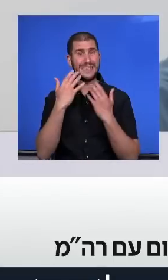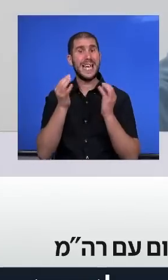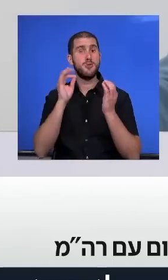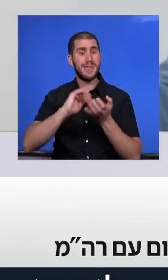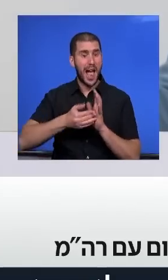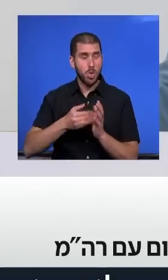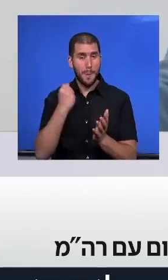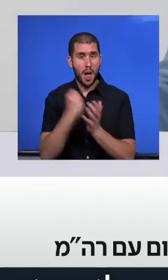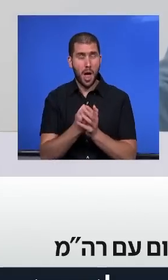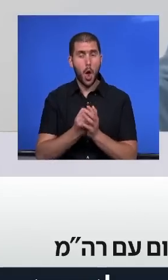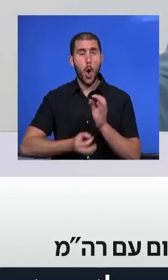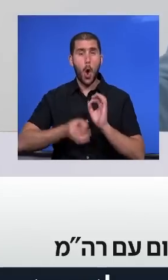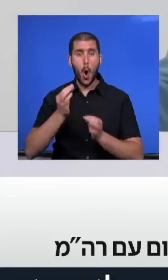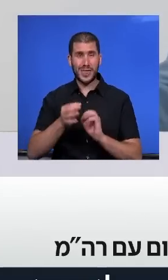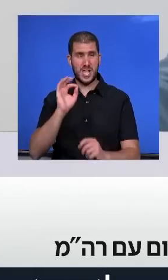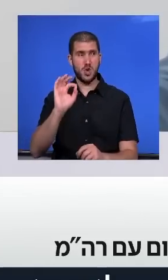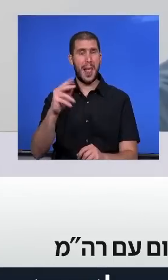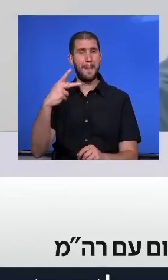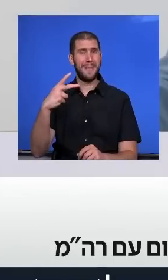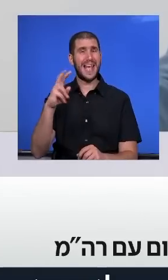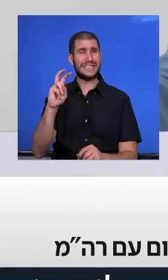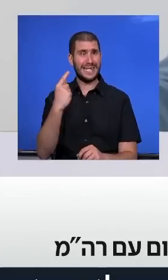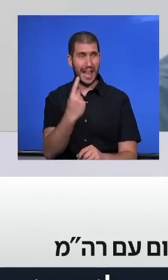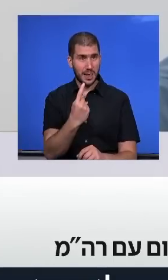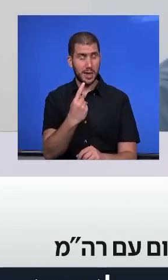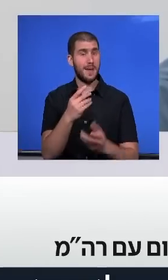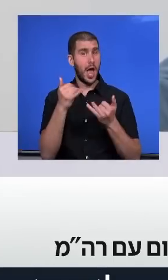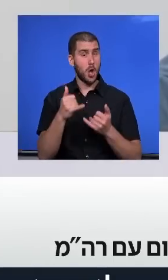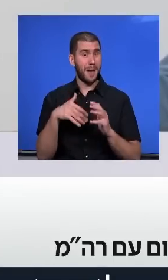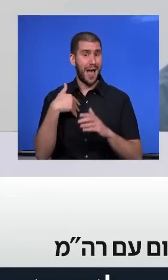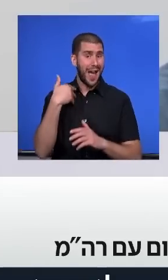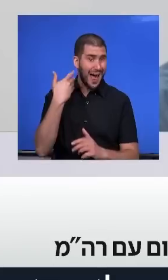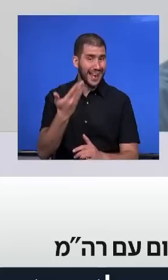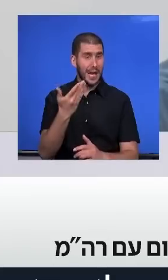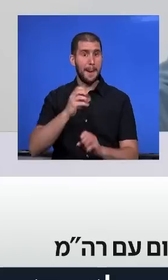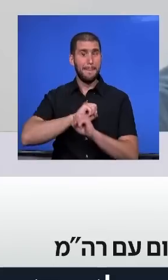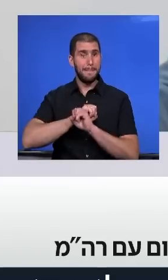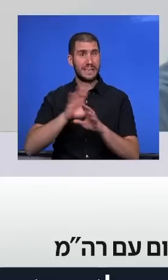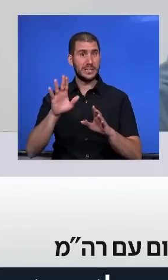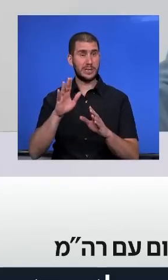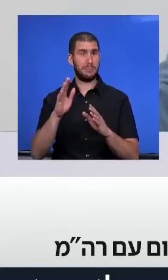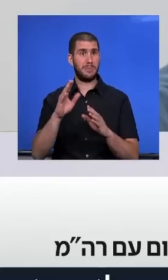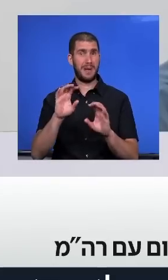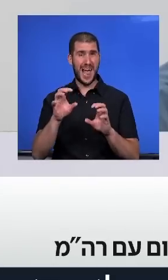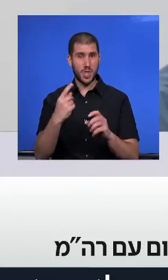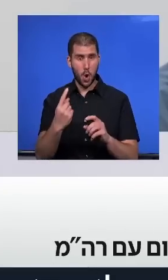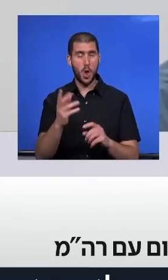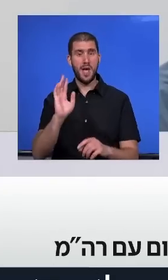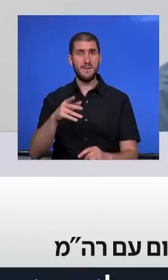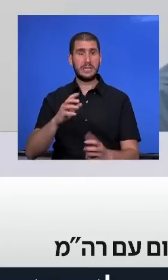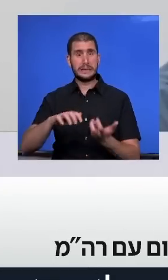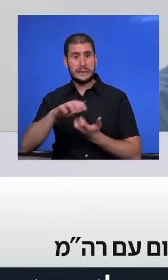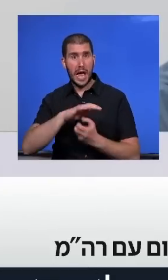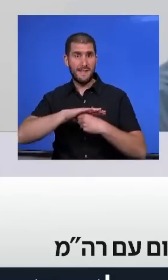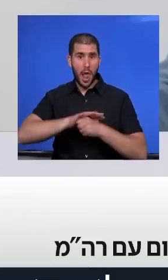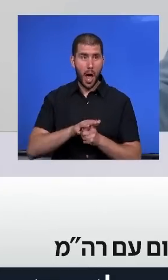ידי עורך דין של פנחס עידן, והיום, רק אחרי הפרסום בכאן רשת ב', ואחרי הסערה, ואחרי הלחץ שהופעל